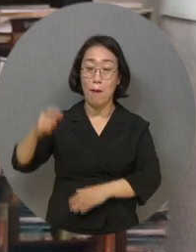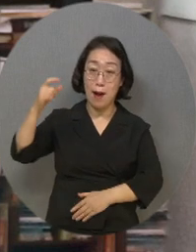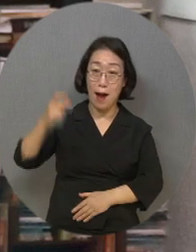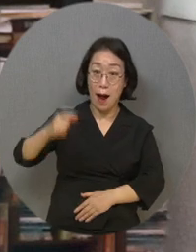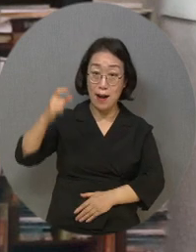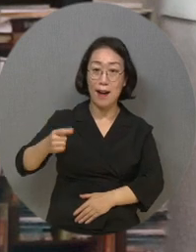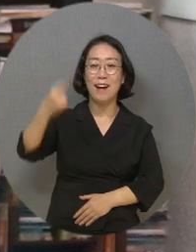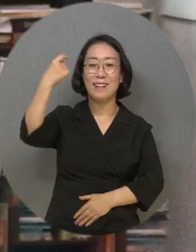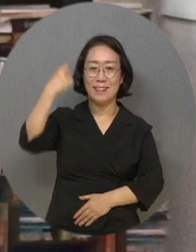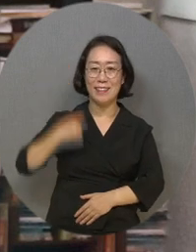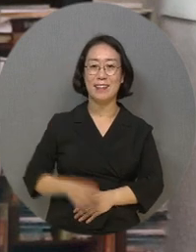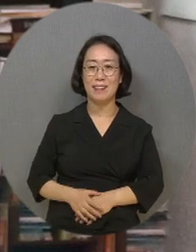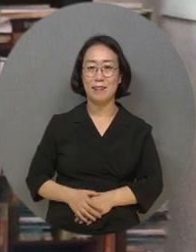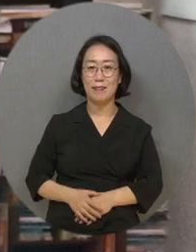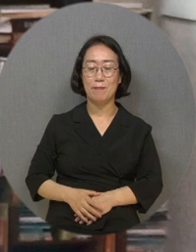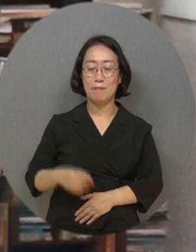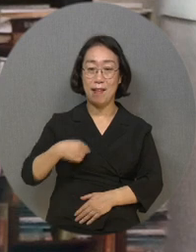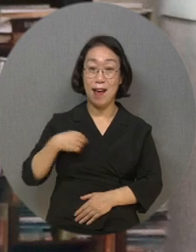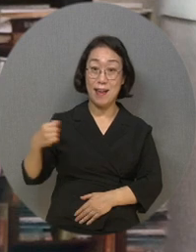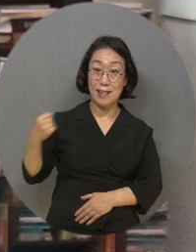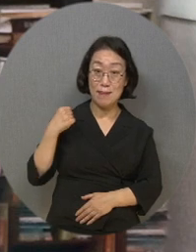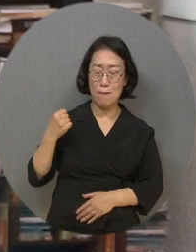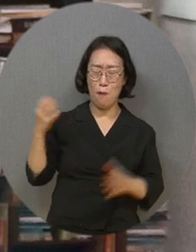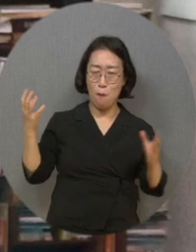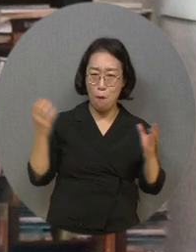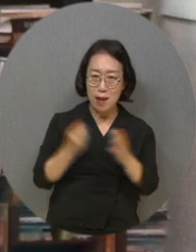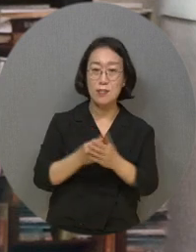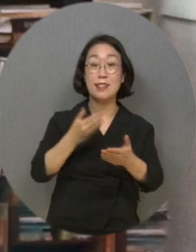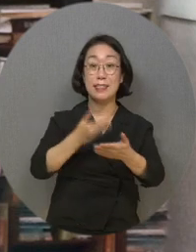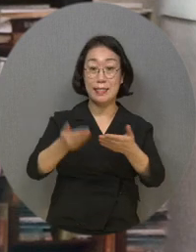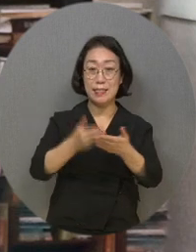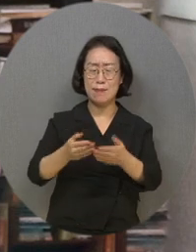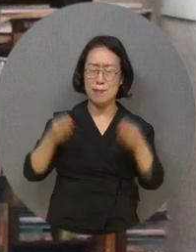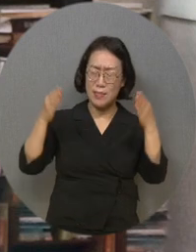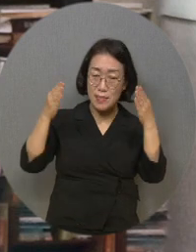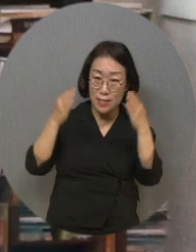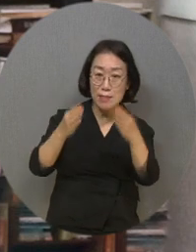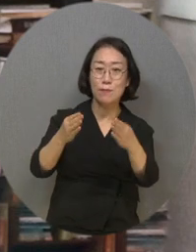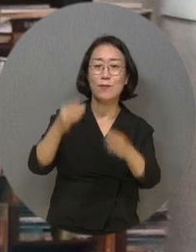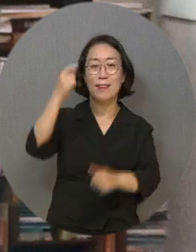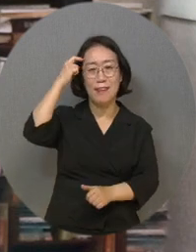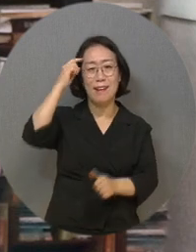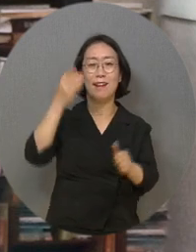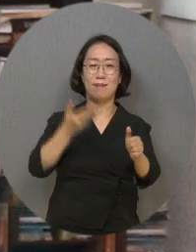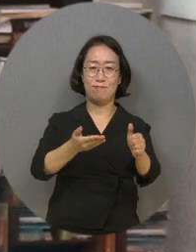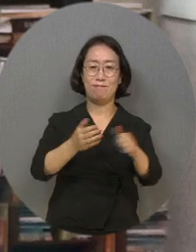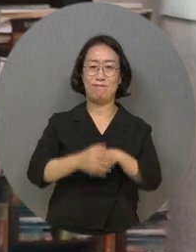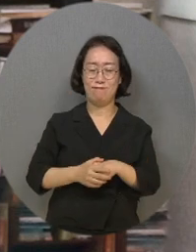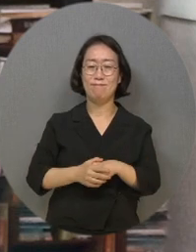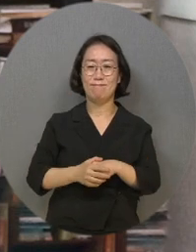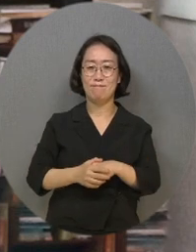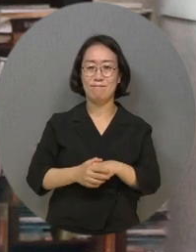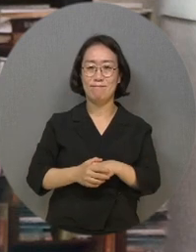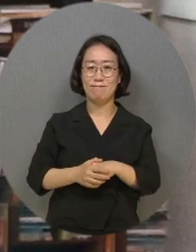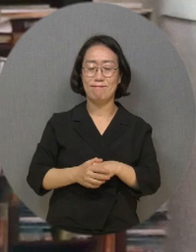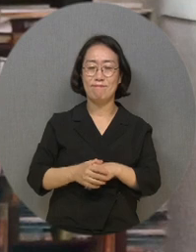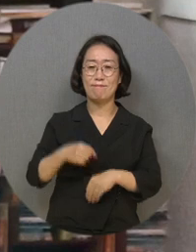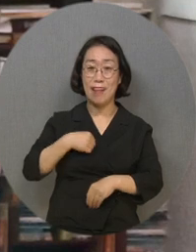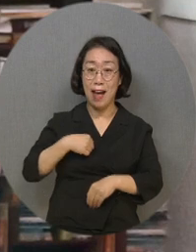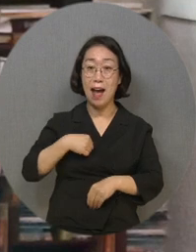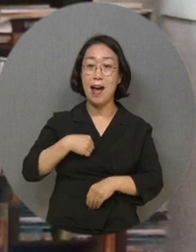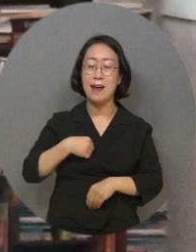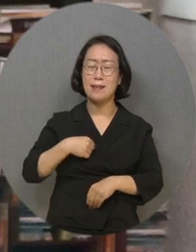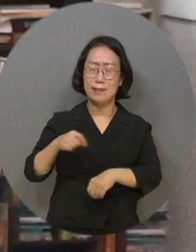안겨줍니다. 자신의 에너지를 쏟을 곳은 작품뿐이라는 생각을 갖고 상업성에서 탈피해